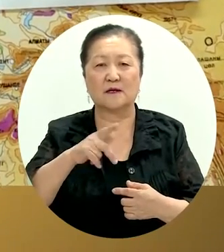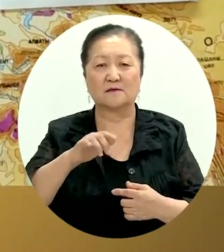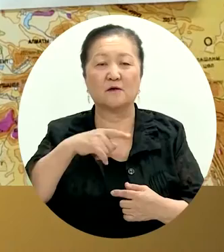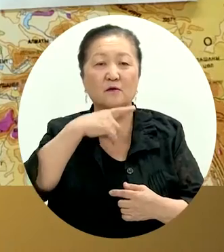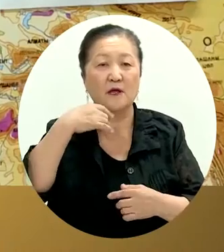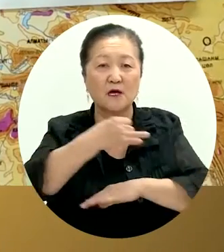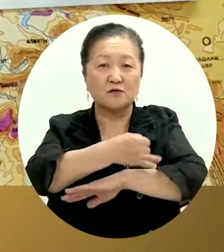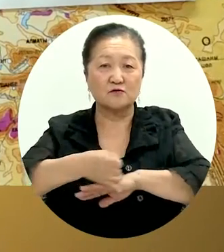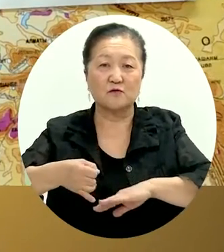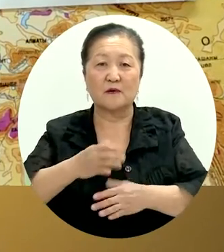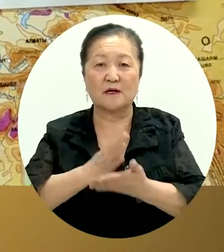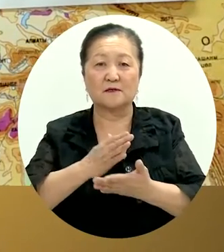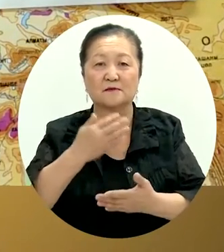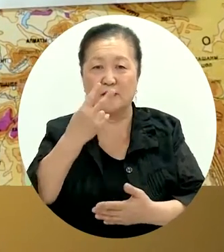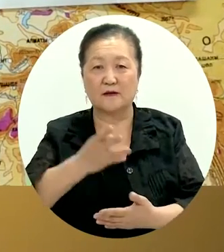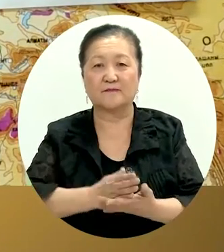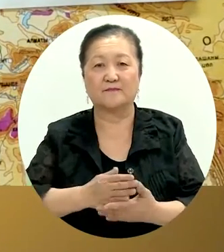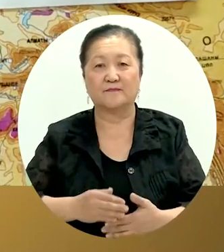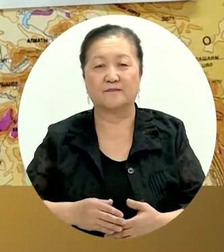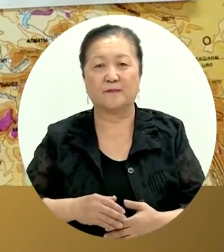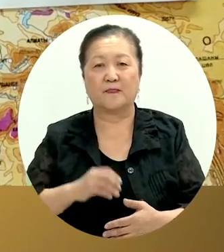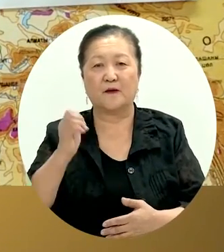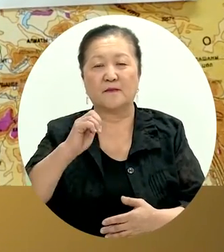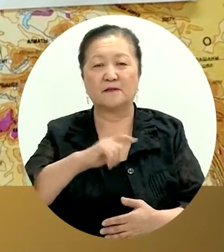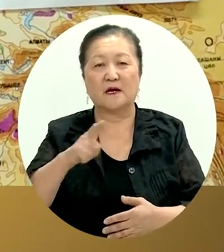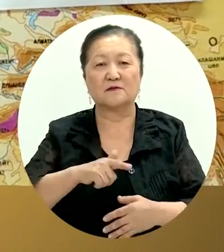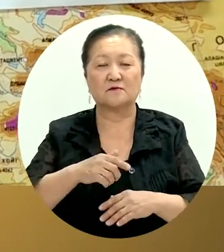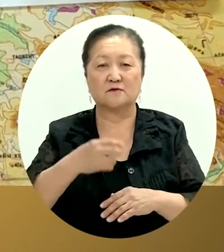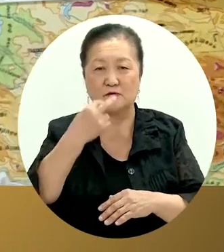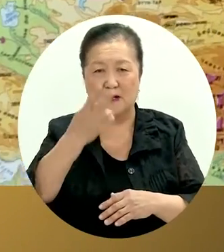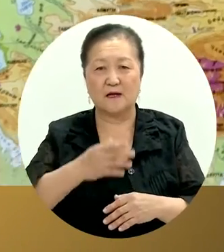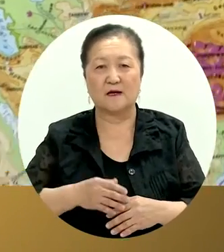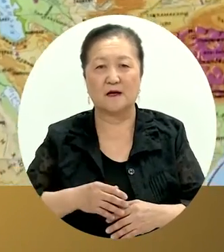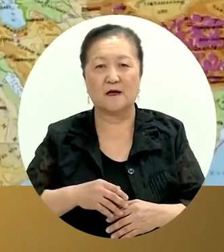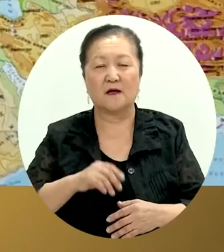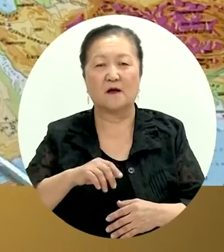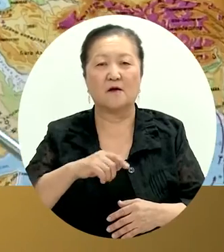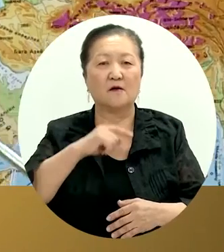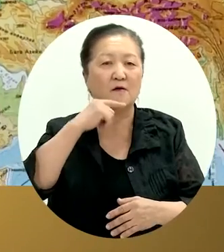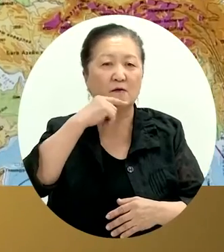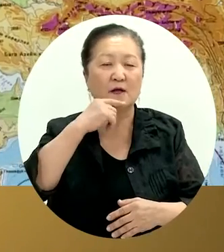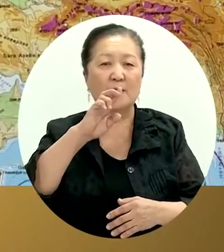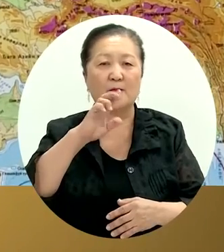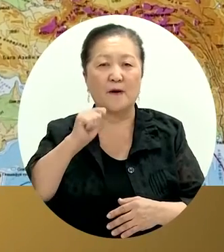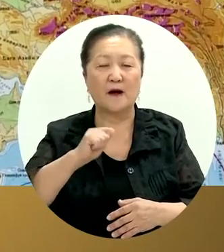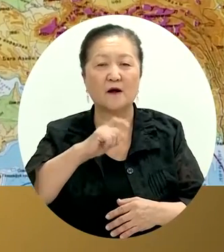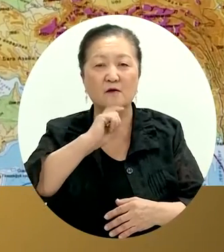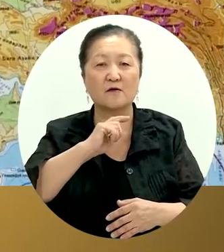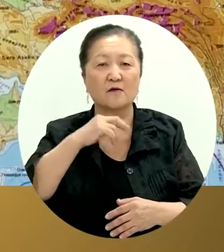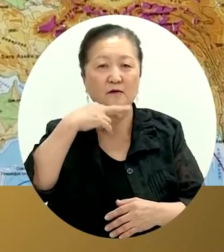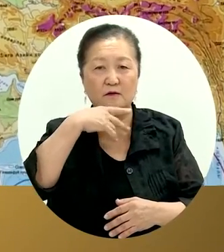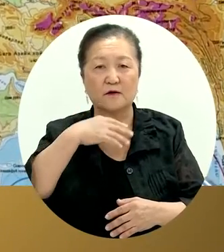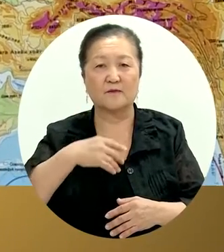ахна тий? Тэгэлгүй яах вэ? Тэгэхээр хүүхдүүд маань гэсэн физик газар зүйн зургаа ингээ бүхлээр нь сайн ажиглаарай. За энд улаан болон